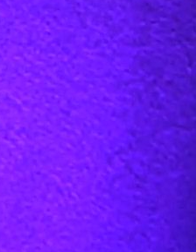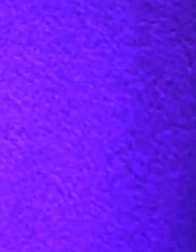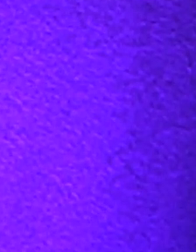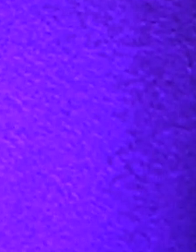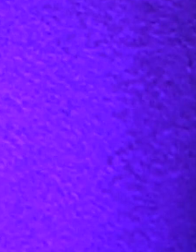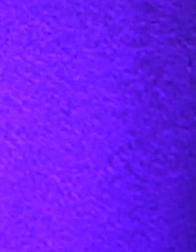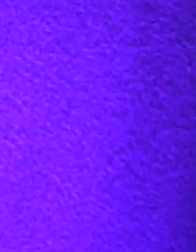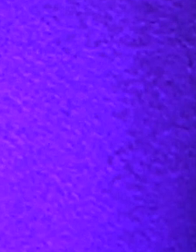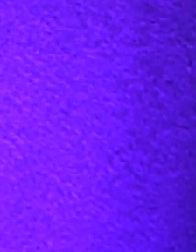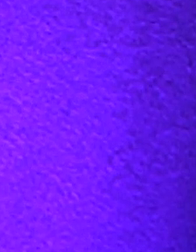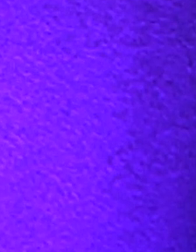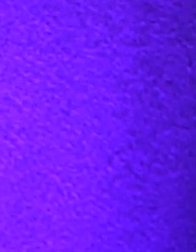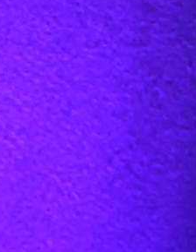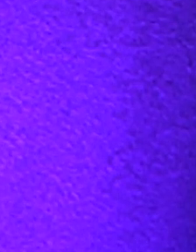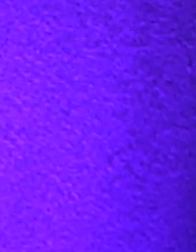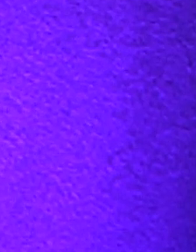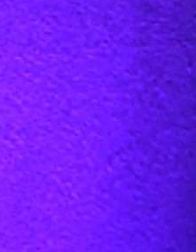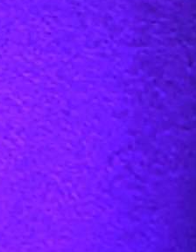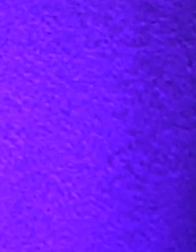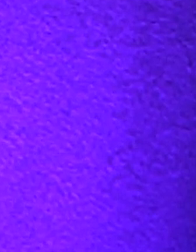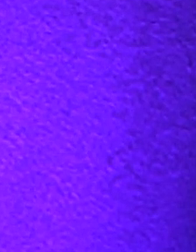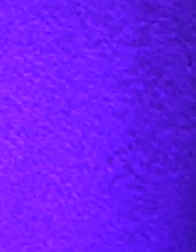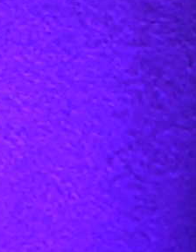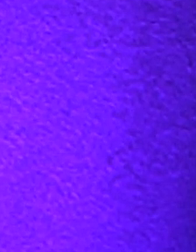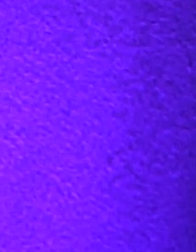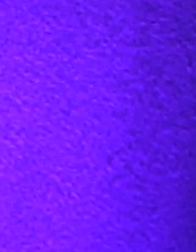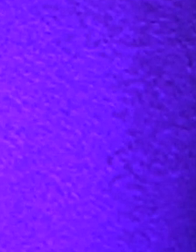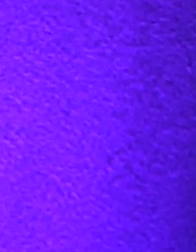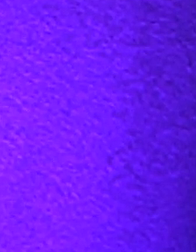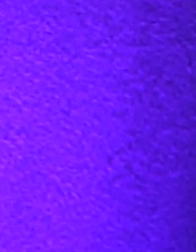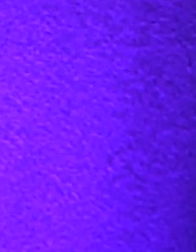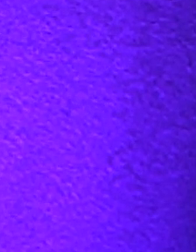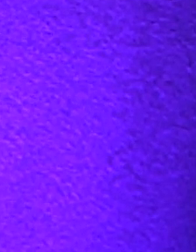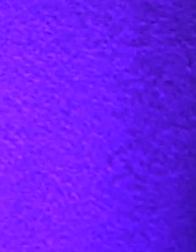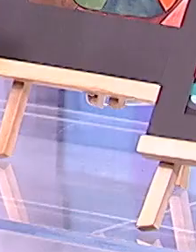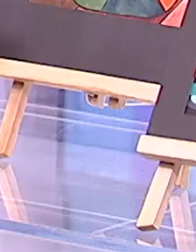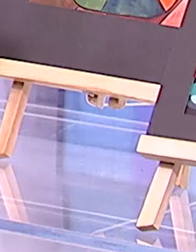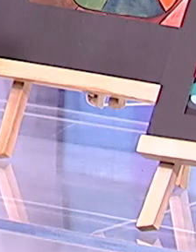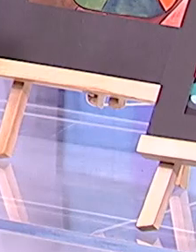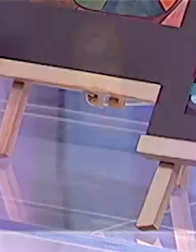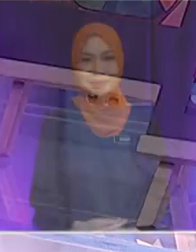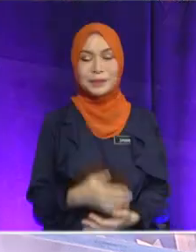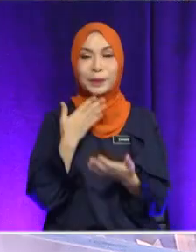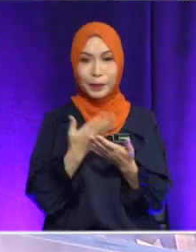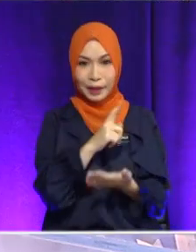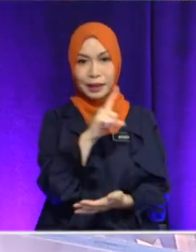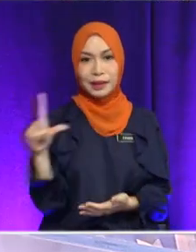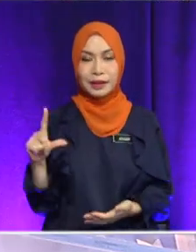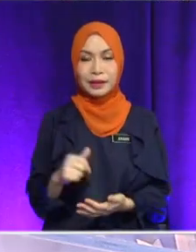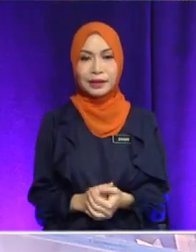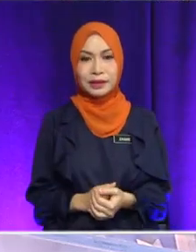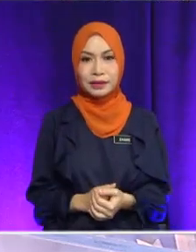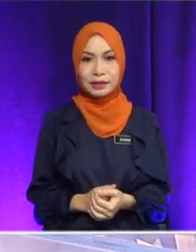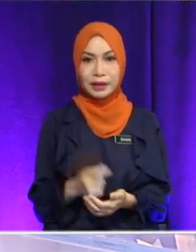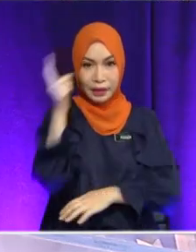Putra Jaya terima kasih Cikgu kronis Sugi bersama dengan kami pada hari ini Baiklah Cikgu Fajri hari ini kita